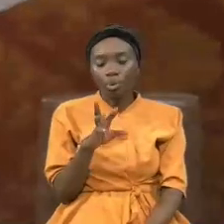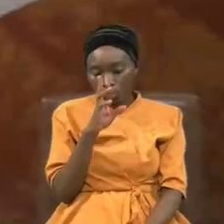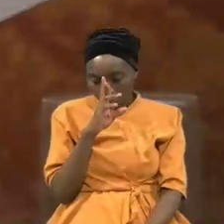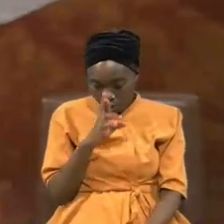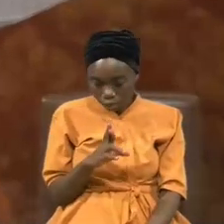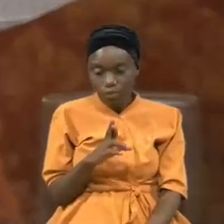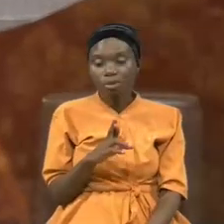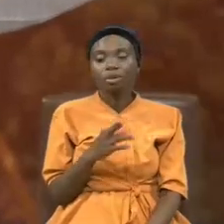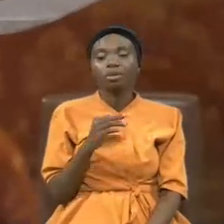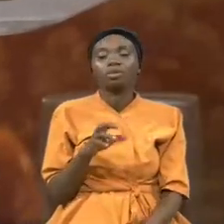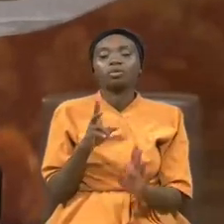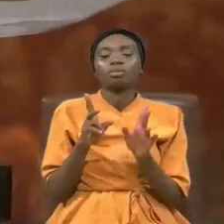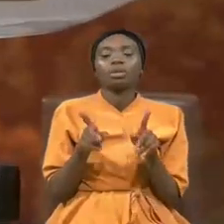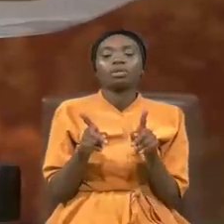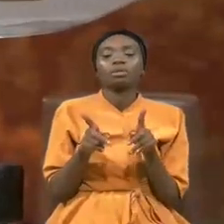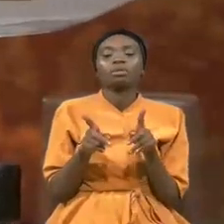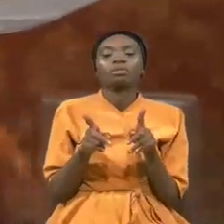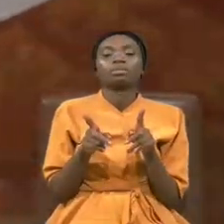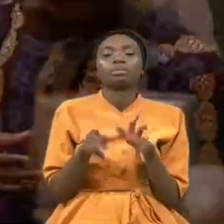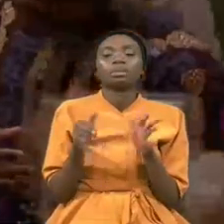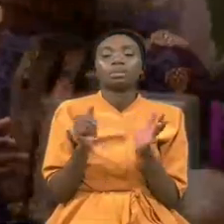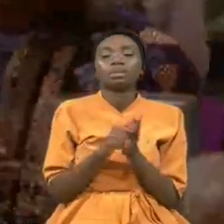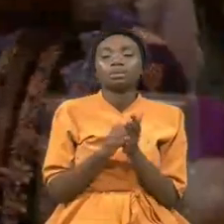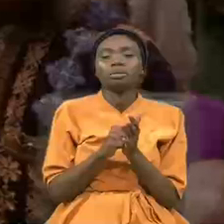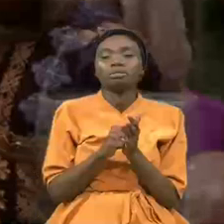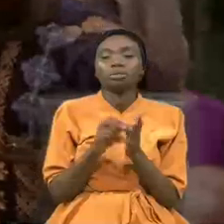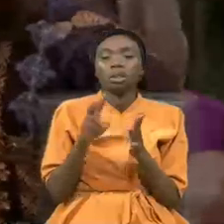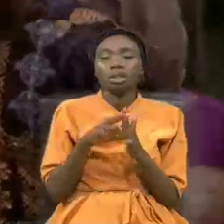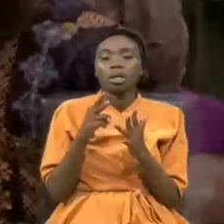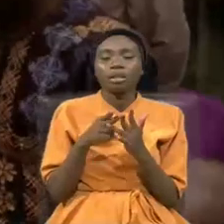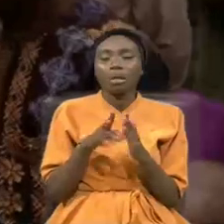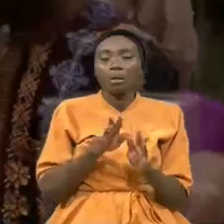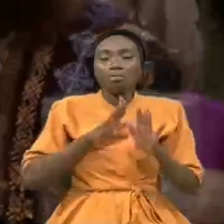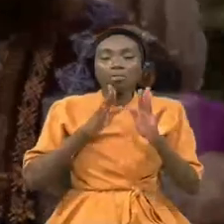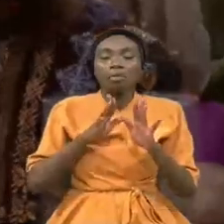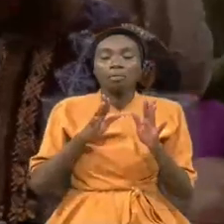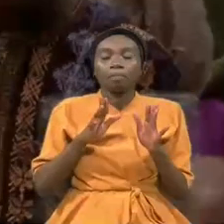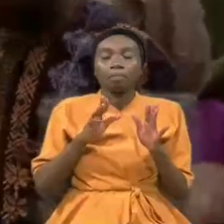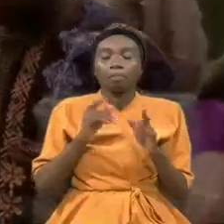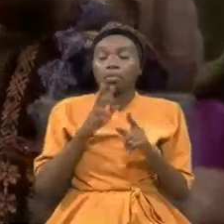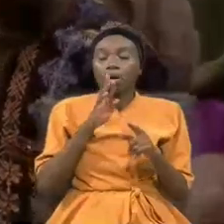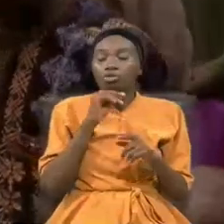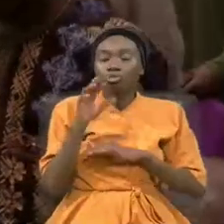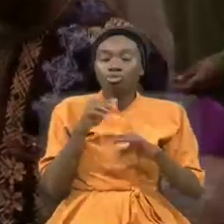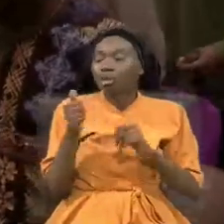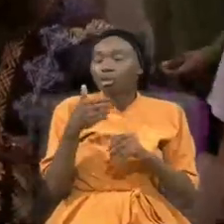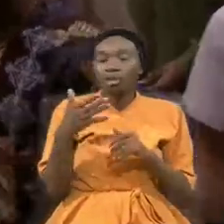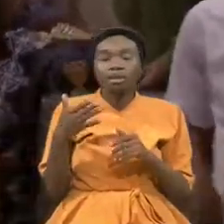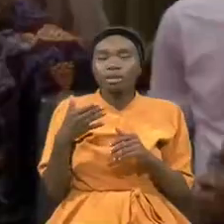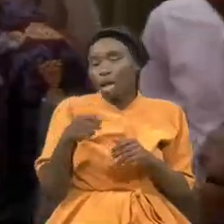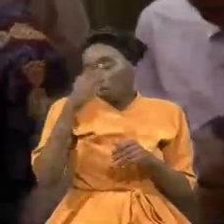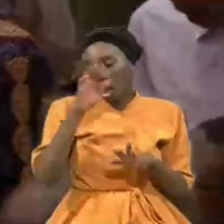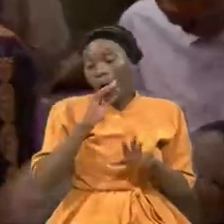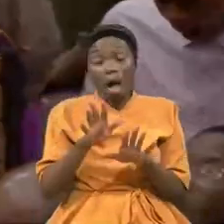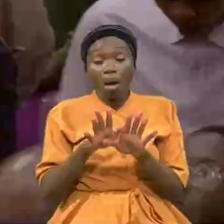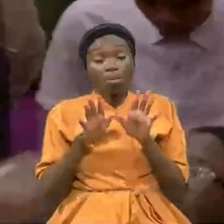il n'y a pas acception de personne. Il n'y a pas de peur. Ou il n'y a pas de faveur. Vous ne faites rien parce que